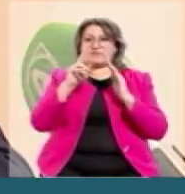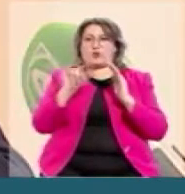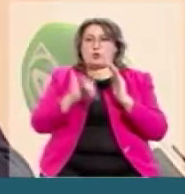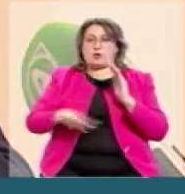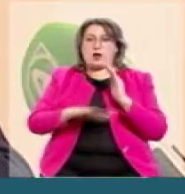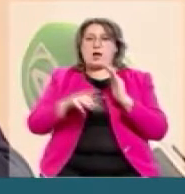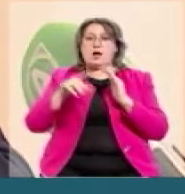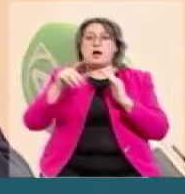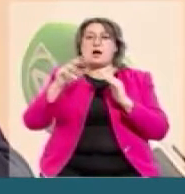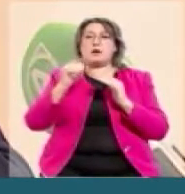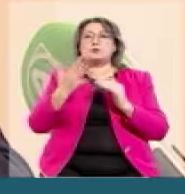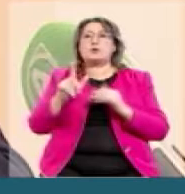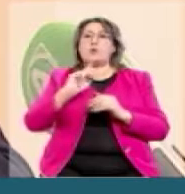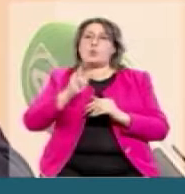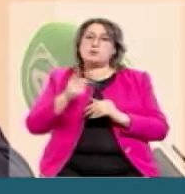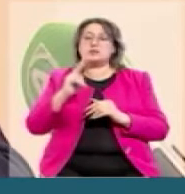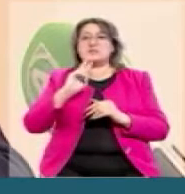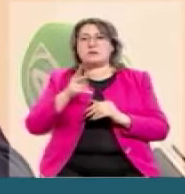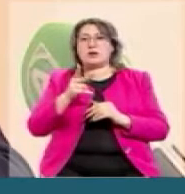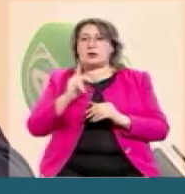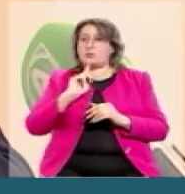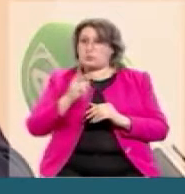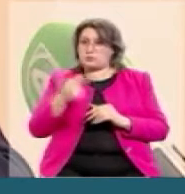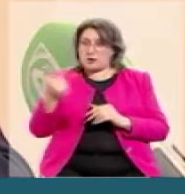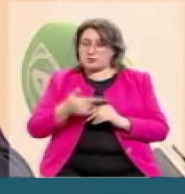там гарантия сколько, год у вас или два? Год. Значит,